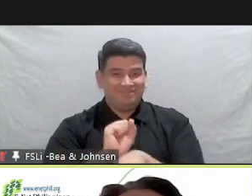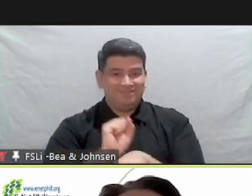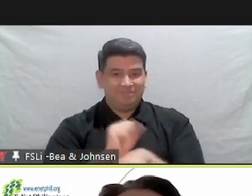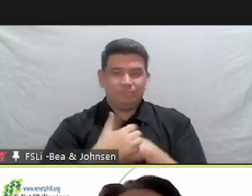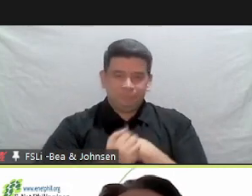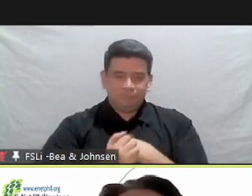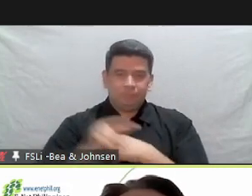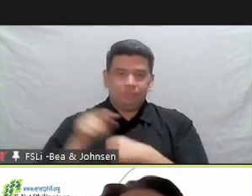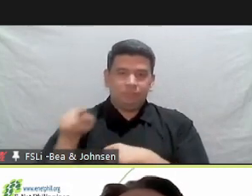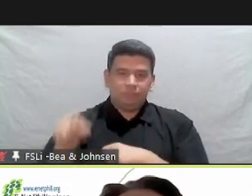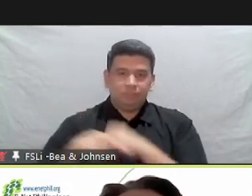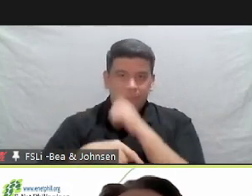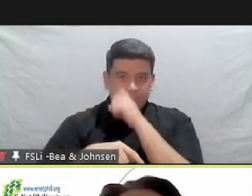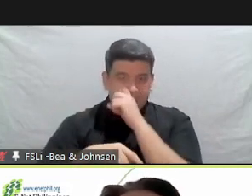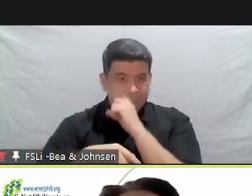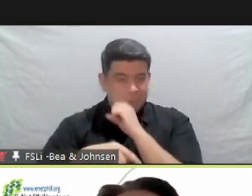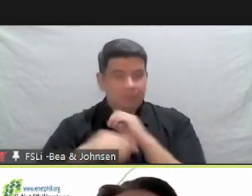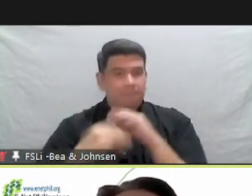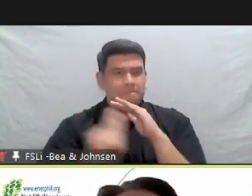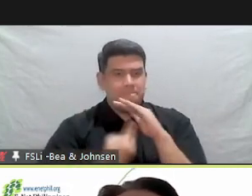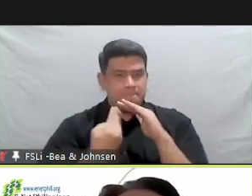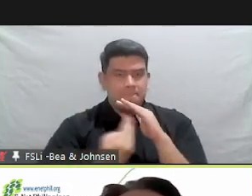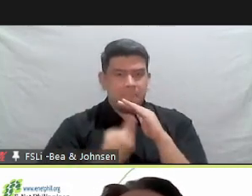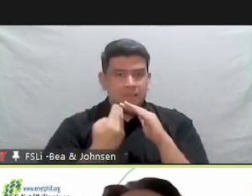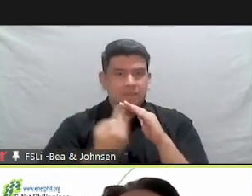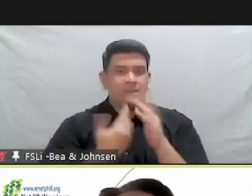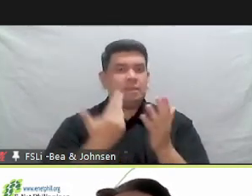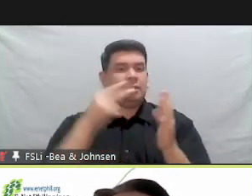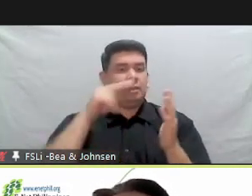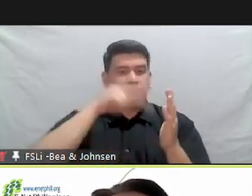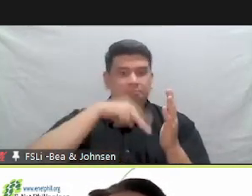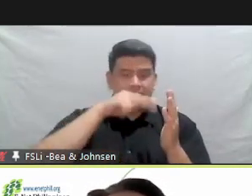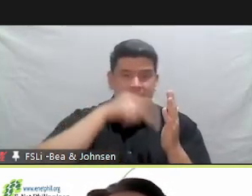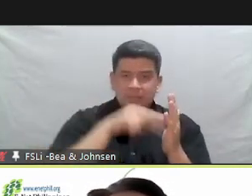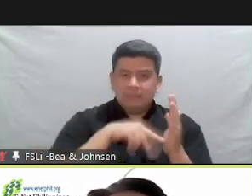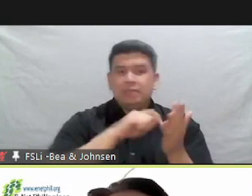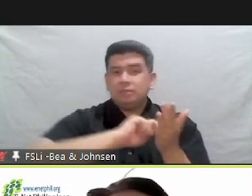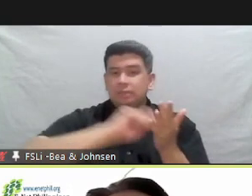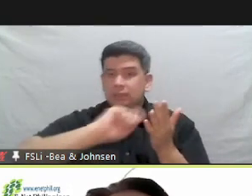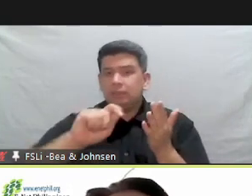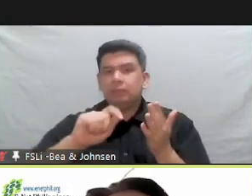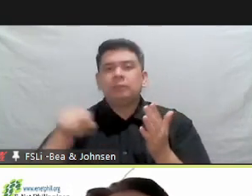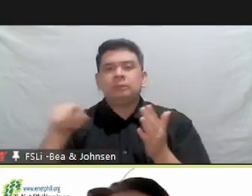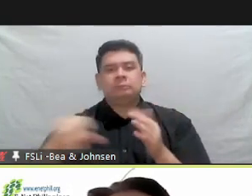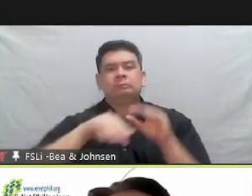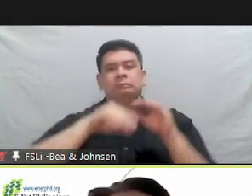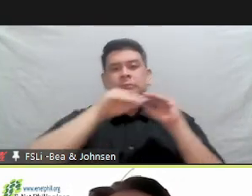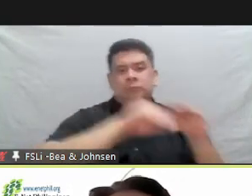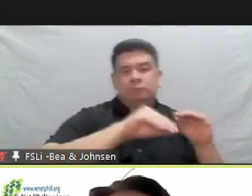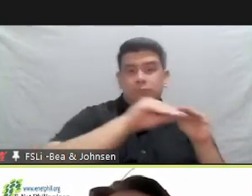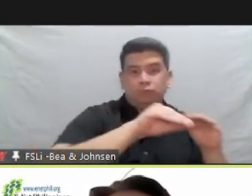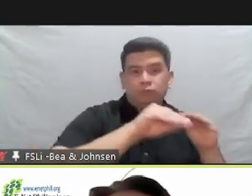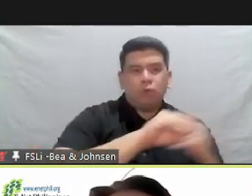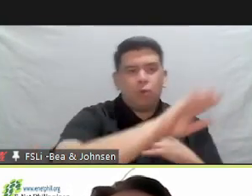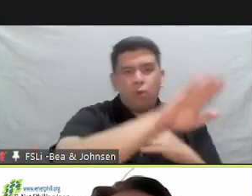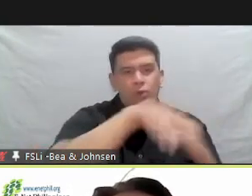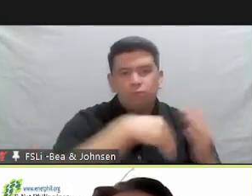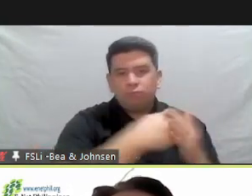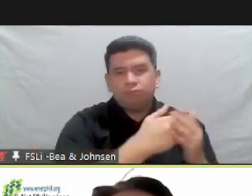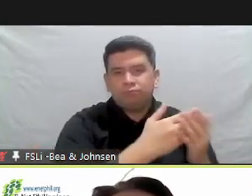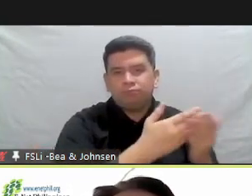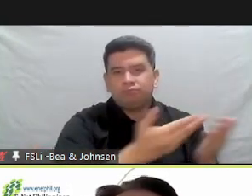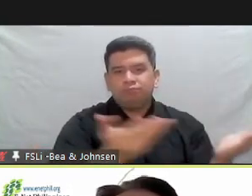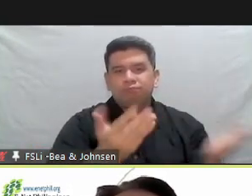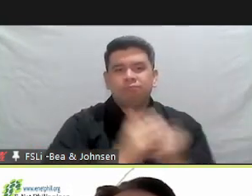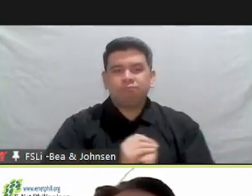literacy kapwa sa matatanda at bata sa pamayanan ng Lakas. Noong 2014, siya ay nahalal na Pangulo ng Lakas